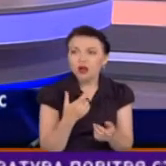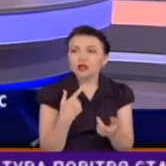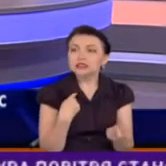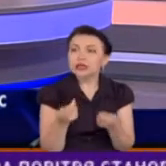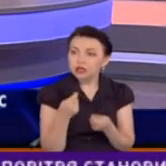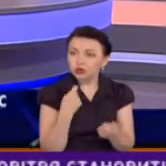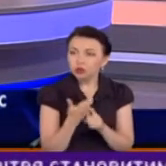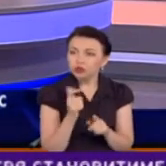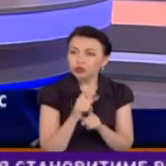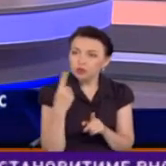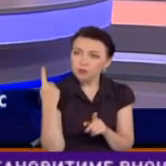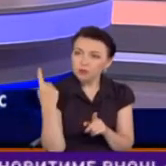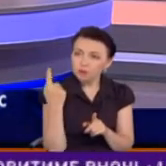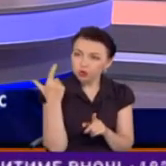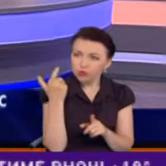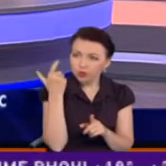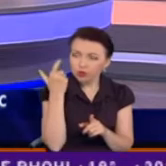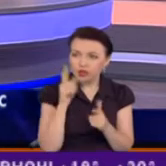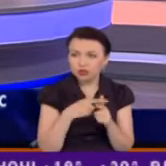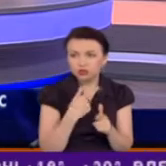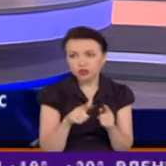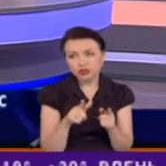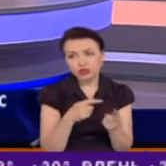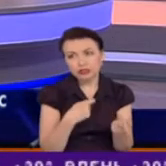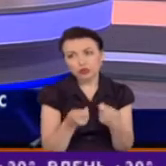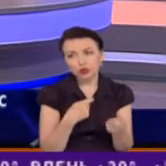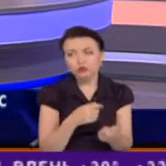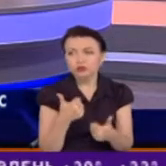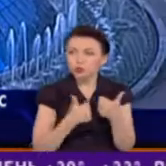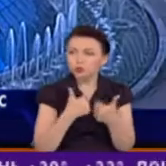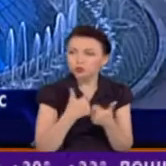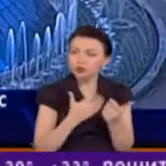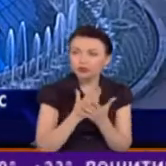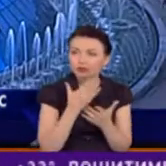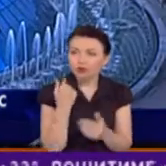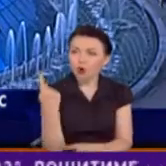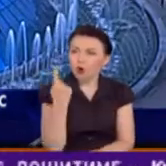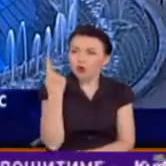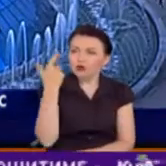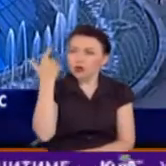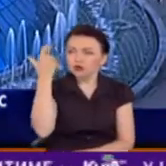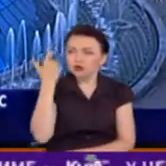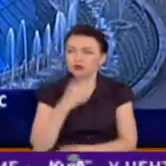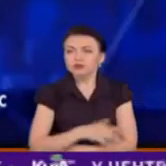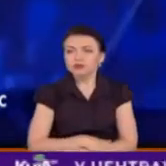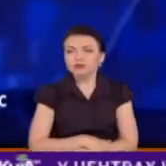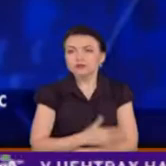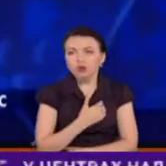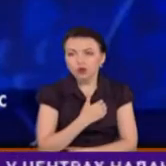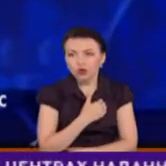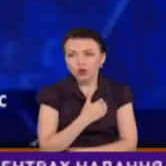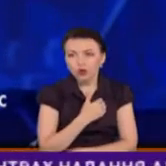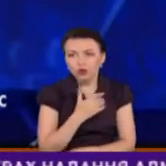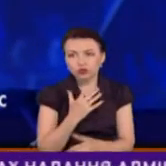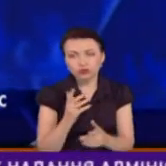це більше монополія чи ринкова історія? От електроенергії, які планується запровадити. З нього, щоб створити реальний ринок, треба вкласти